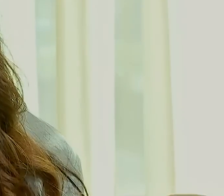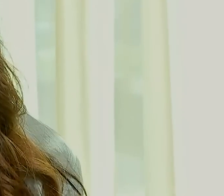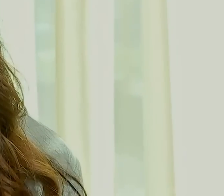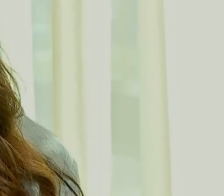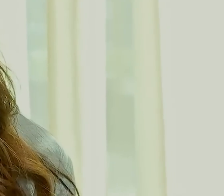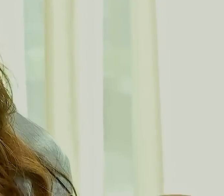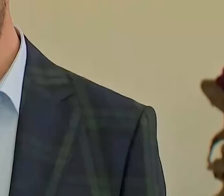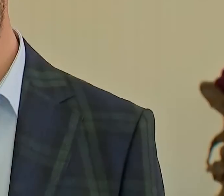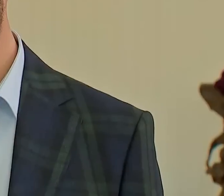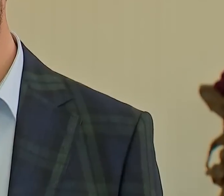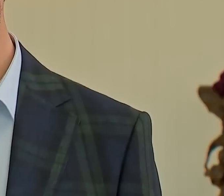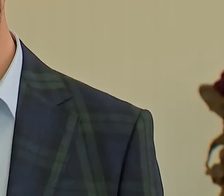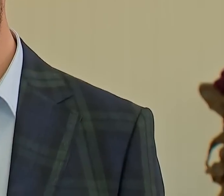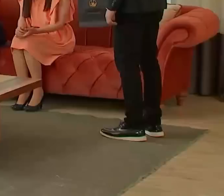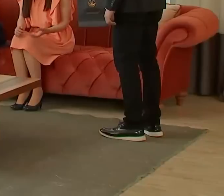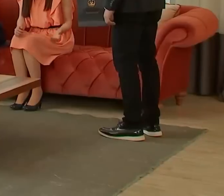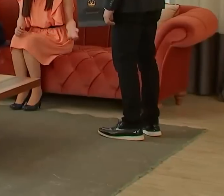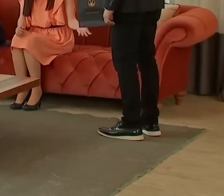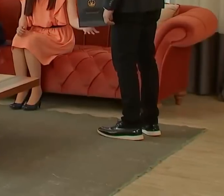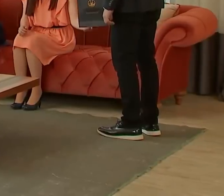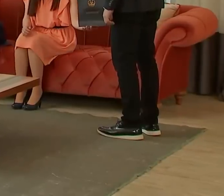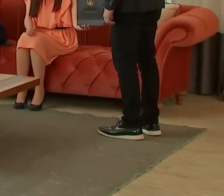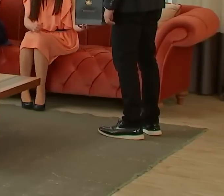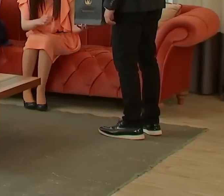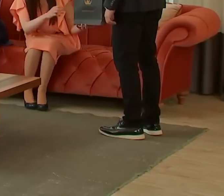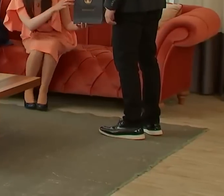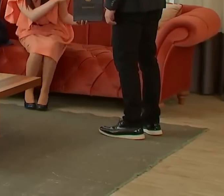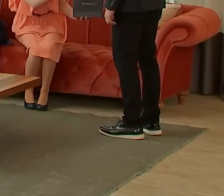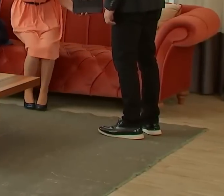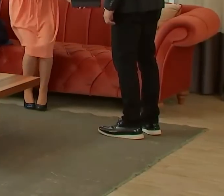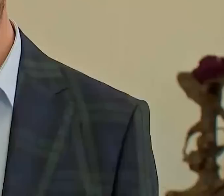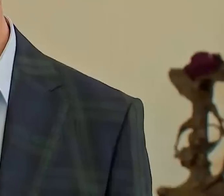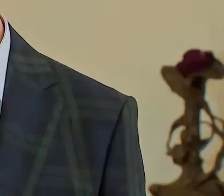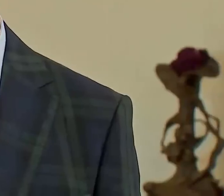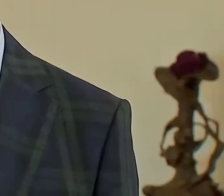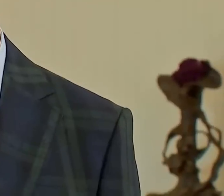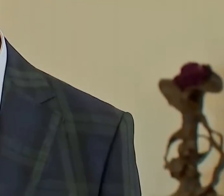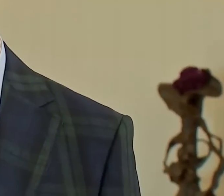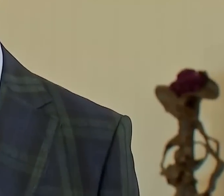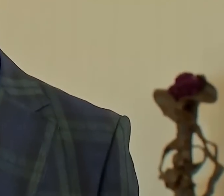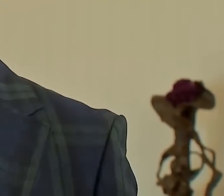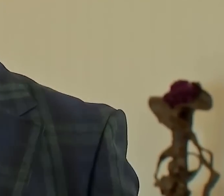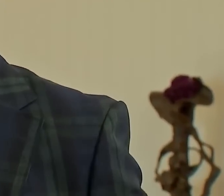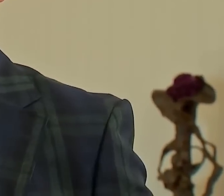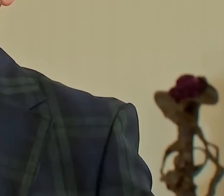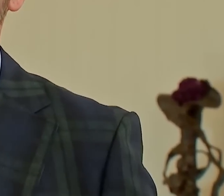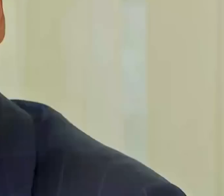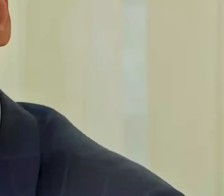Ayşe tebessümlü bir merakla izlemekte. Mert hala uzatmış bekliyor. Zehra ayağa kalkıp aldı.